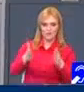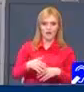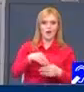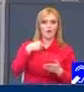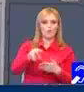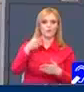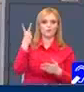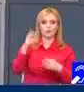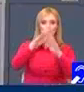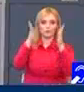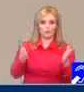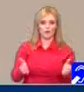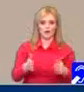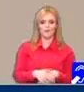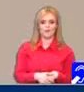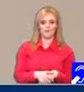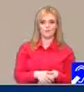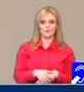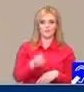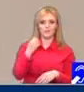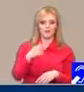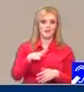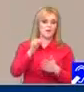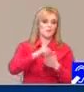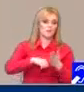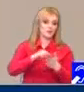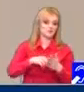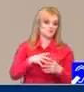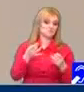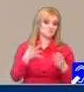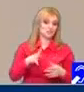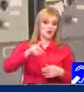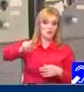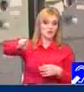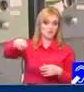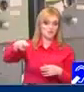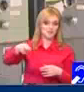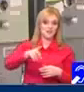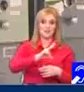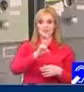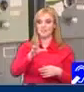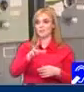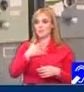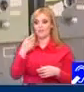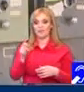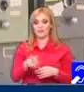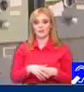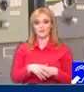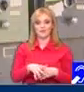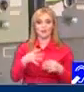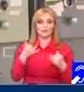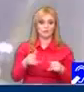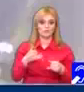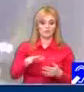două dulapuri la prețuri incredibil de mici. Motivul era simplu, piesele de mobilier erau încuiate și nimeni nu mai găsea cheile. Surpriza a fost